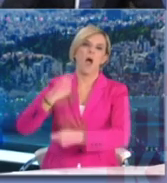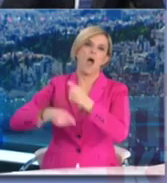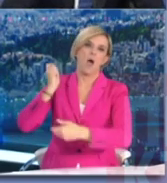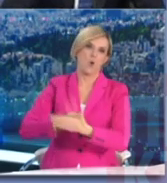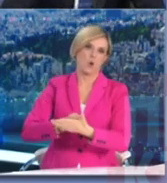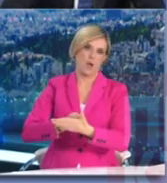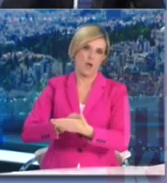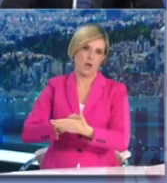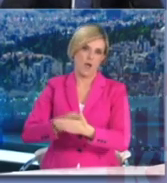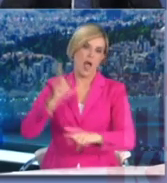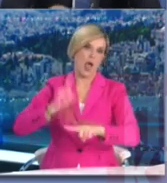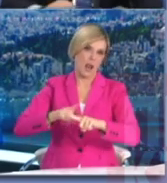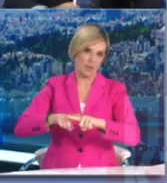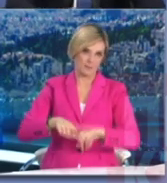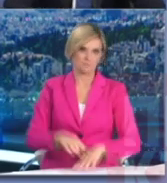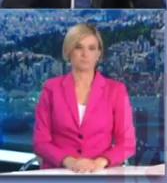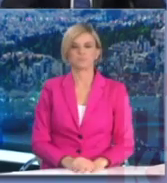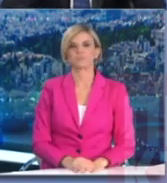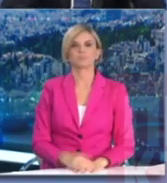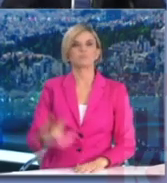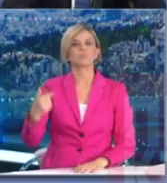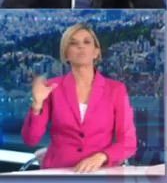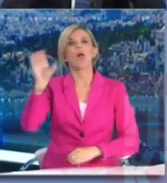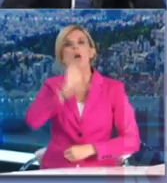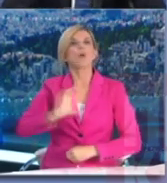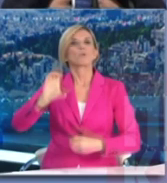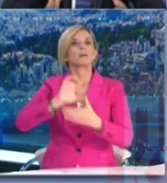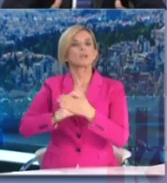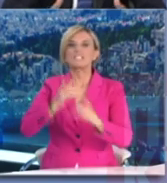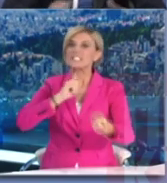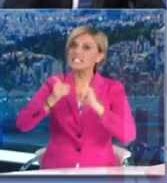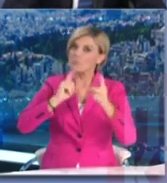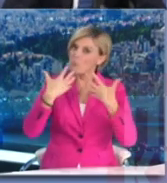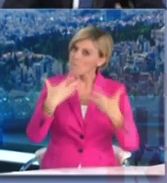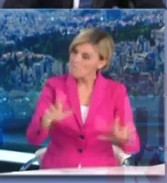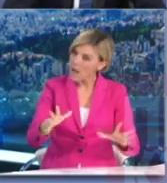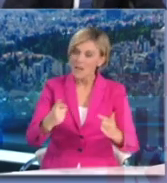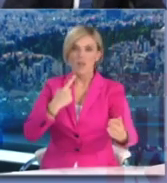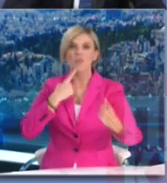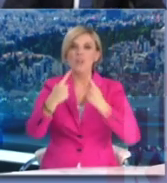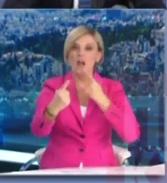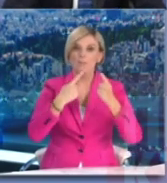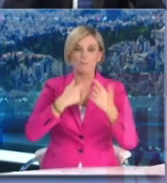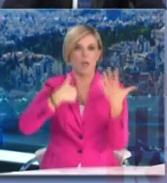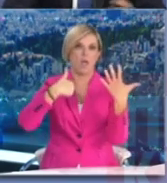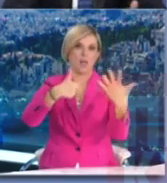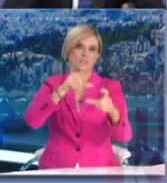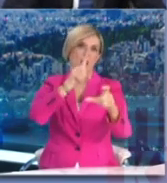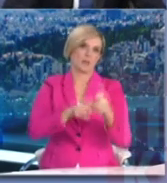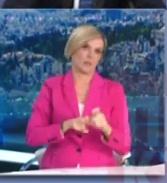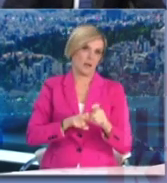Πάμε. Ποιες είναι οι συμφωνίες που έχει κάνει η Ευρωπαϊκή Ένωση? Η Ευρωπαϊκή Ένωση έχει διαπραγματευτεί με 6 εταιρείες. Με τις 4 έχει